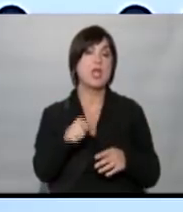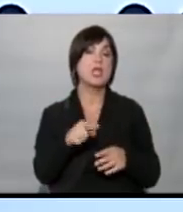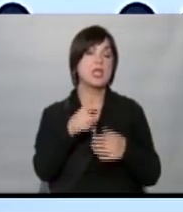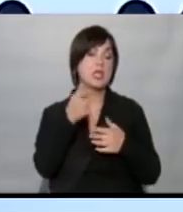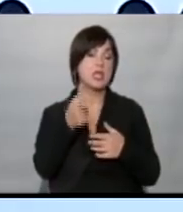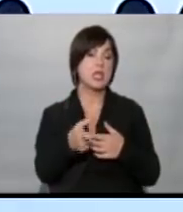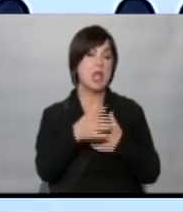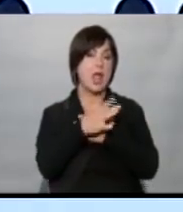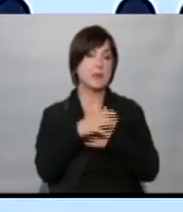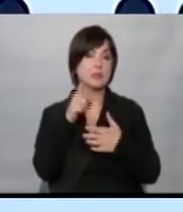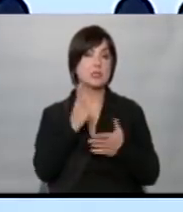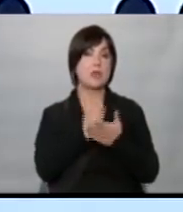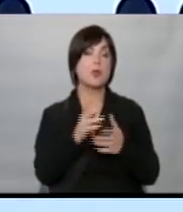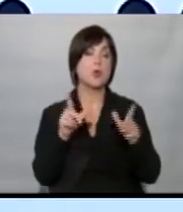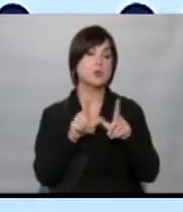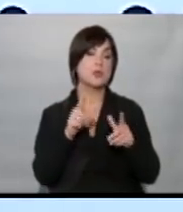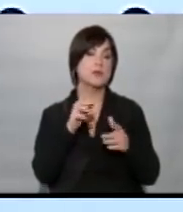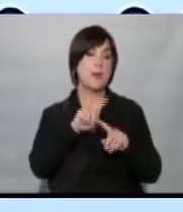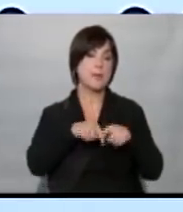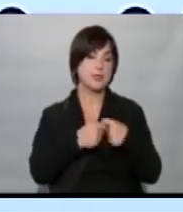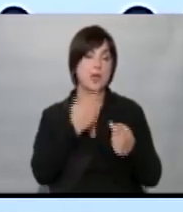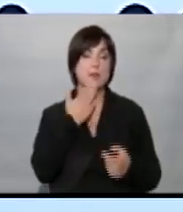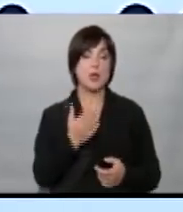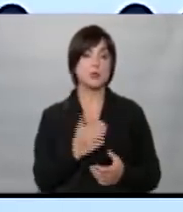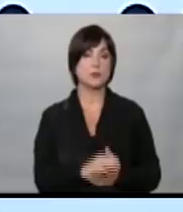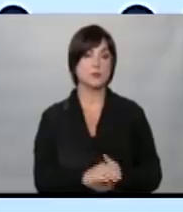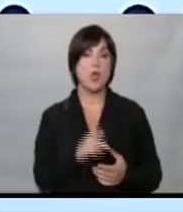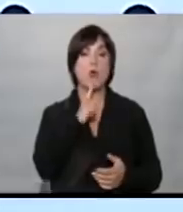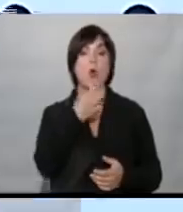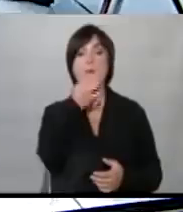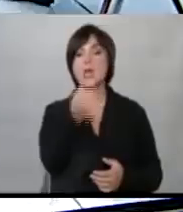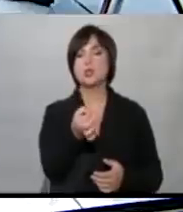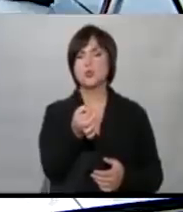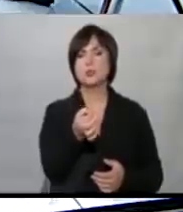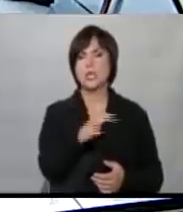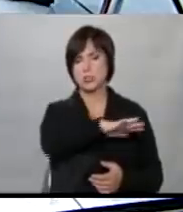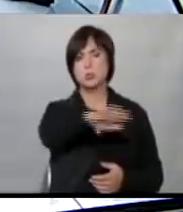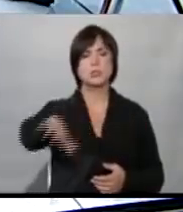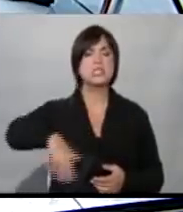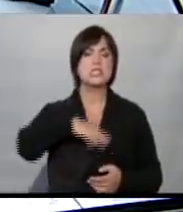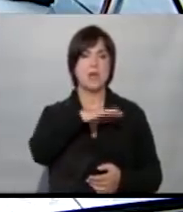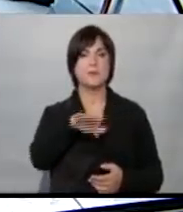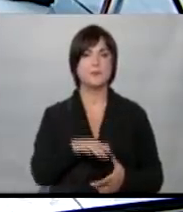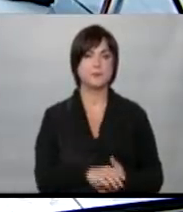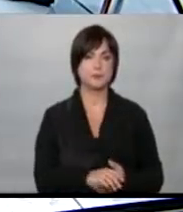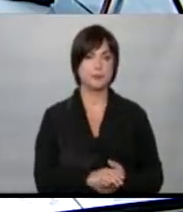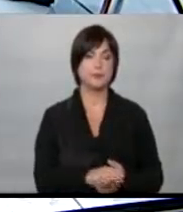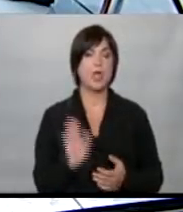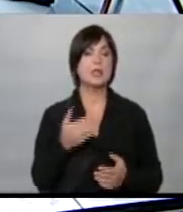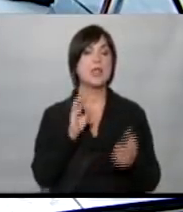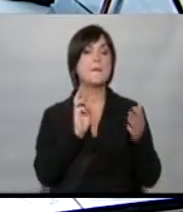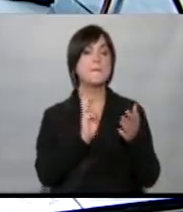платформа со цел да стане уставна материја? Ви благодарам. До кого е прашање? До сите присутни. Добро, ајде